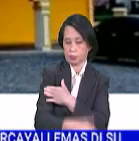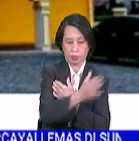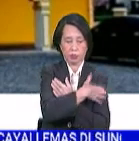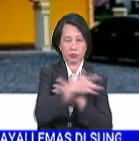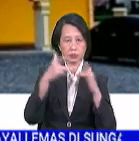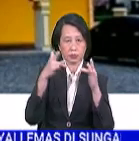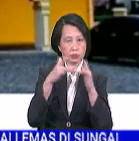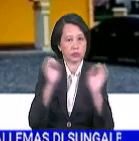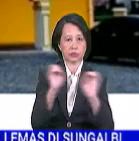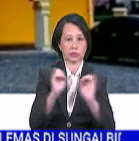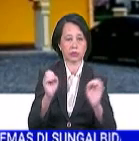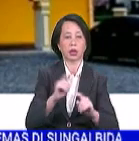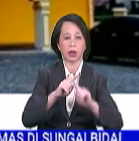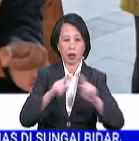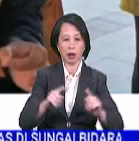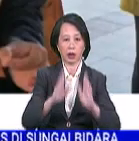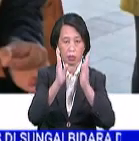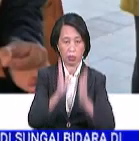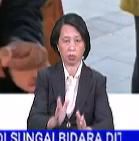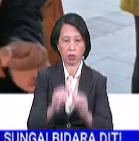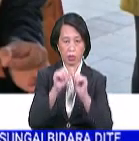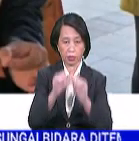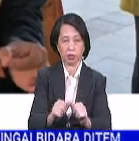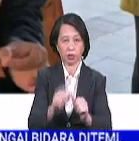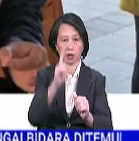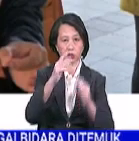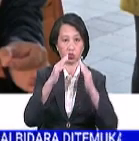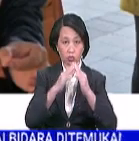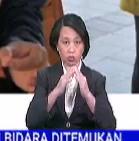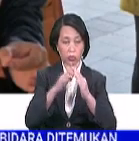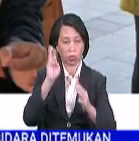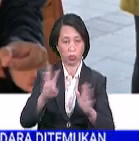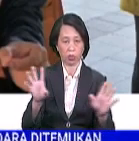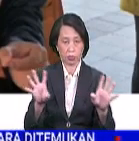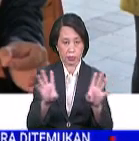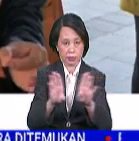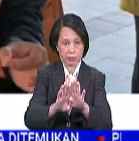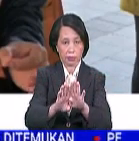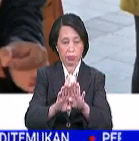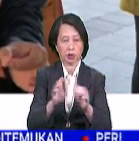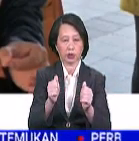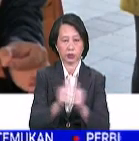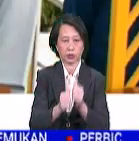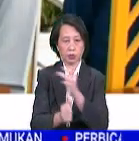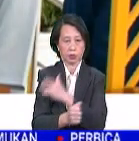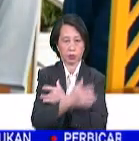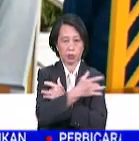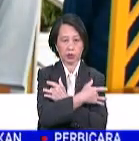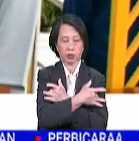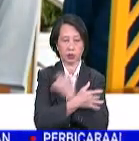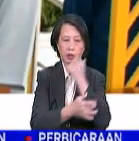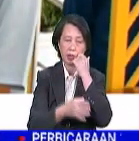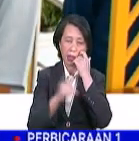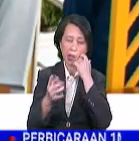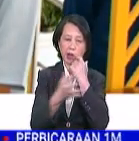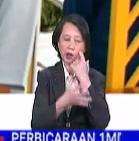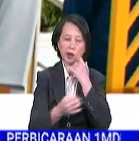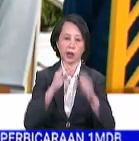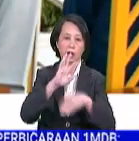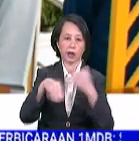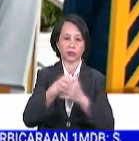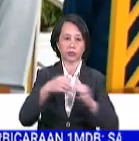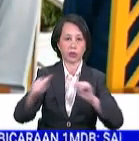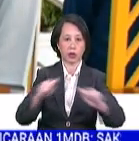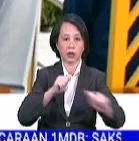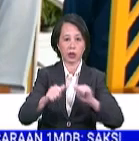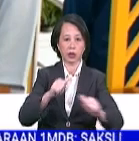fizikal. Walau bagaimanapun, jemaah yang tinggal serumah adalah diwajibkan merapatkan saf dengan sentuhan fizikal. Selain itu, semua